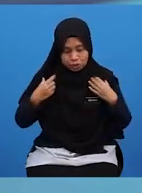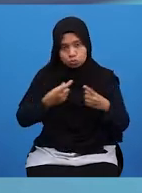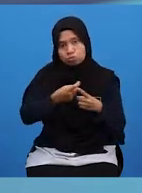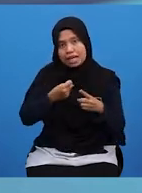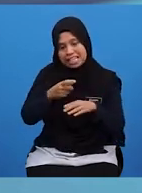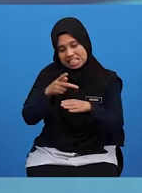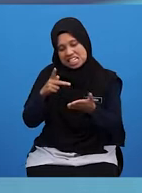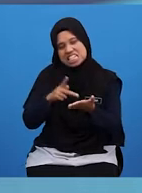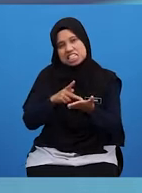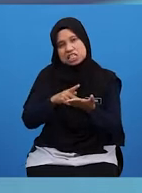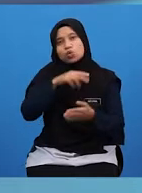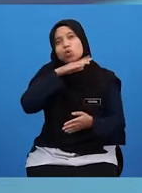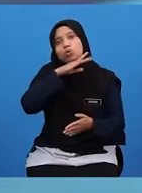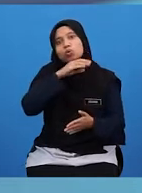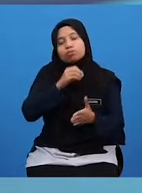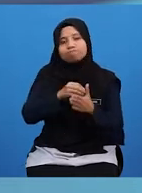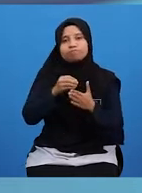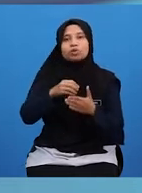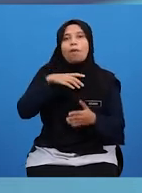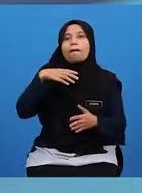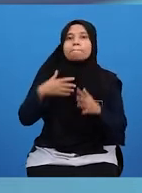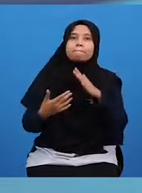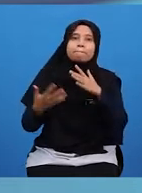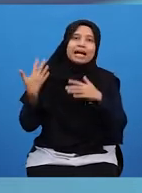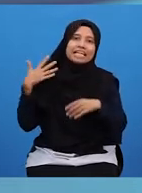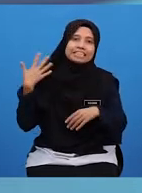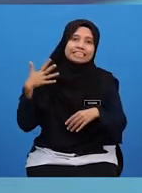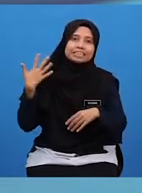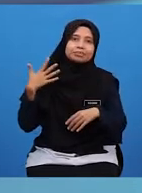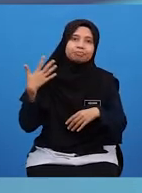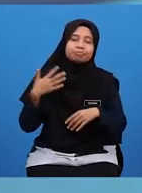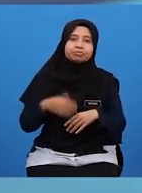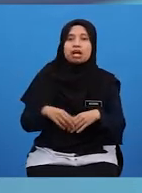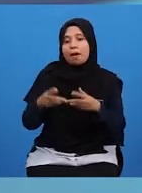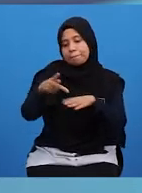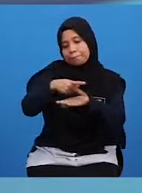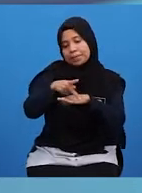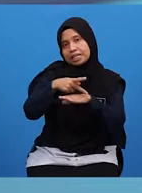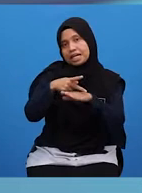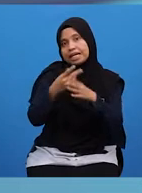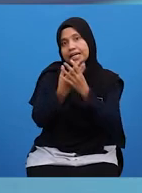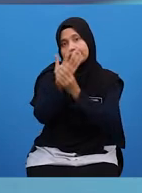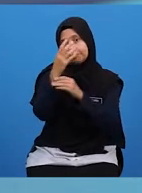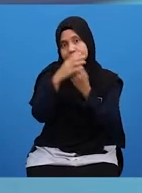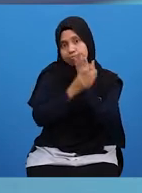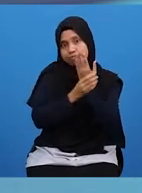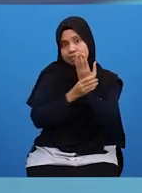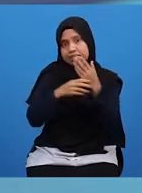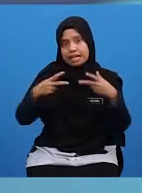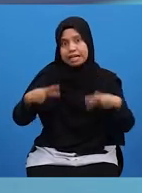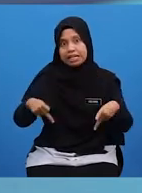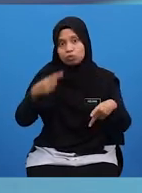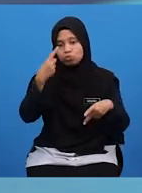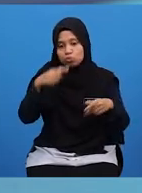terkena kotoran atau bahan panas. Pakai sarung tangan kain dengan kemas